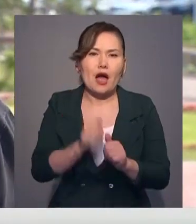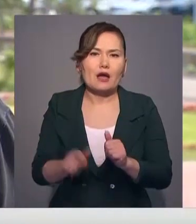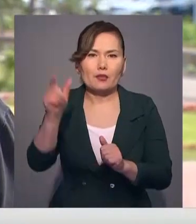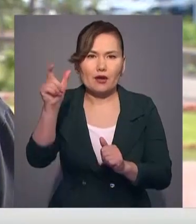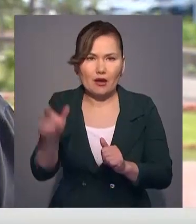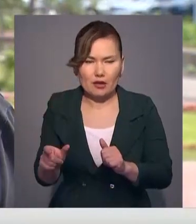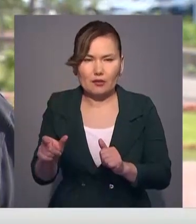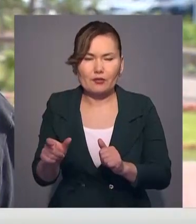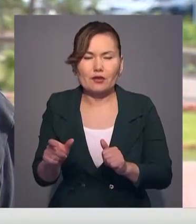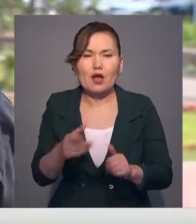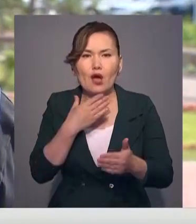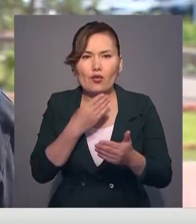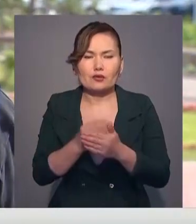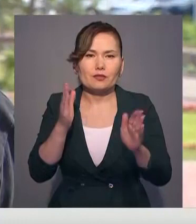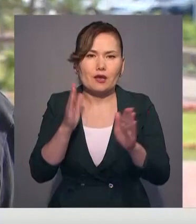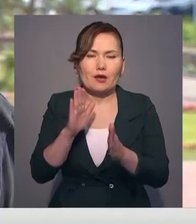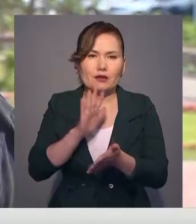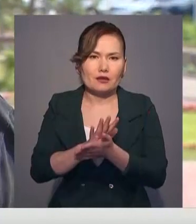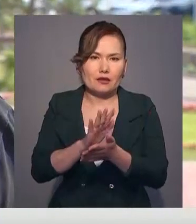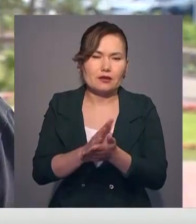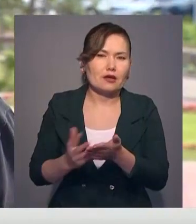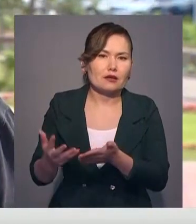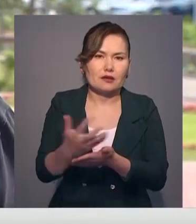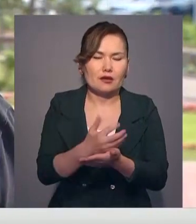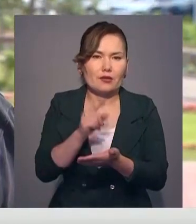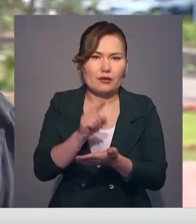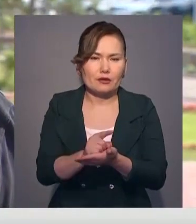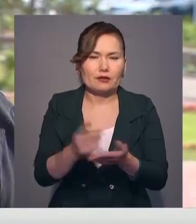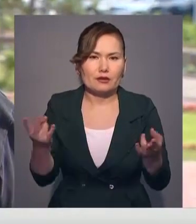отырған орнымызда тәртіпке келтіріп, тазалығын сақтап жүрсек деген